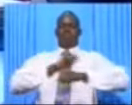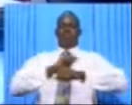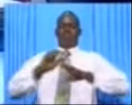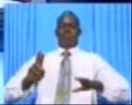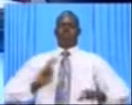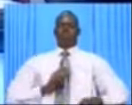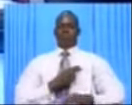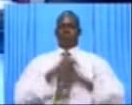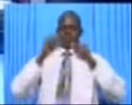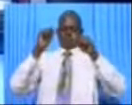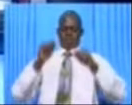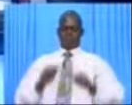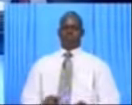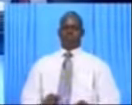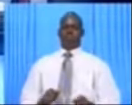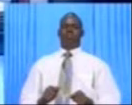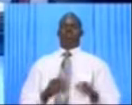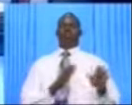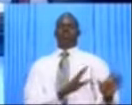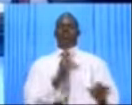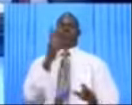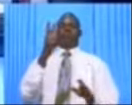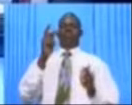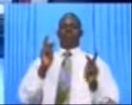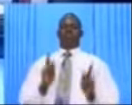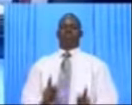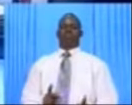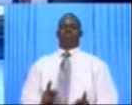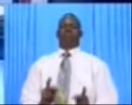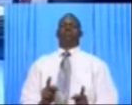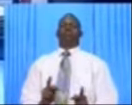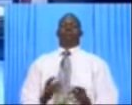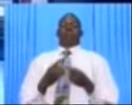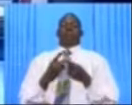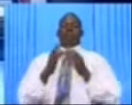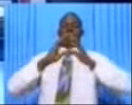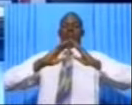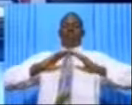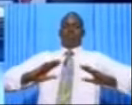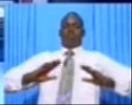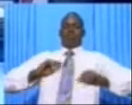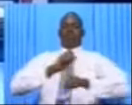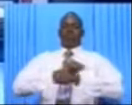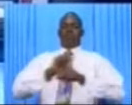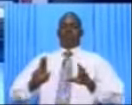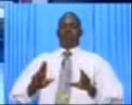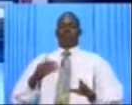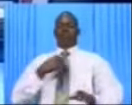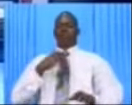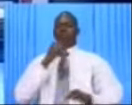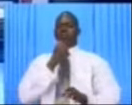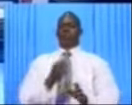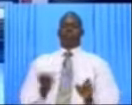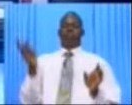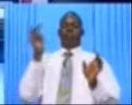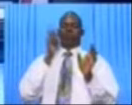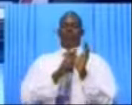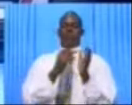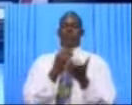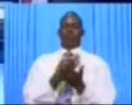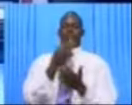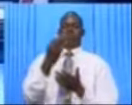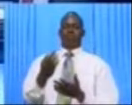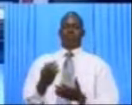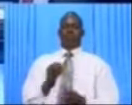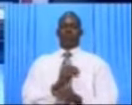pu amener ces deux personnes-là si effectivement la maison de l'entreprise n'avait pas participé au financement de cette opération